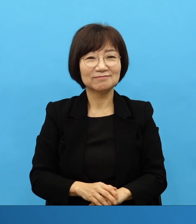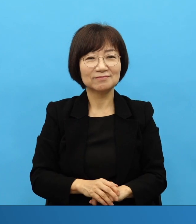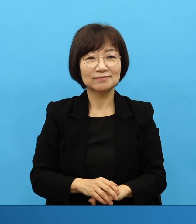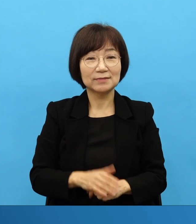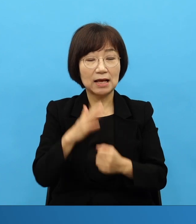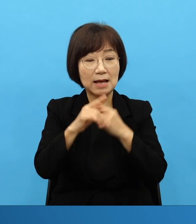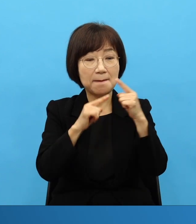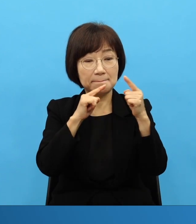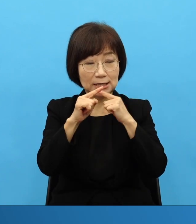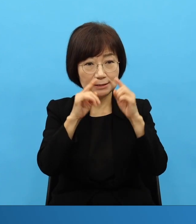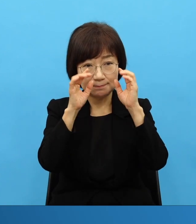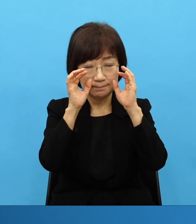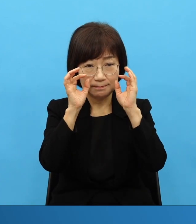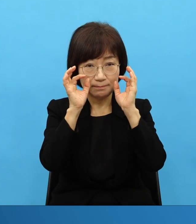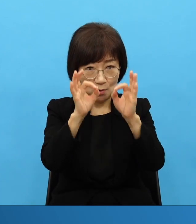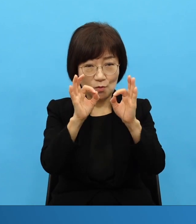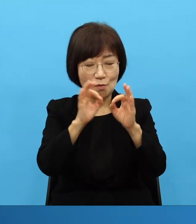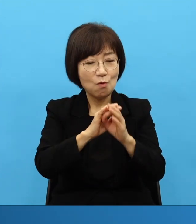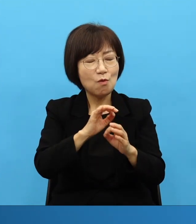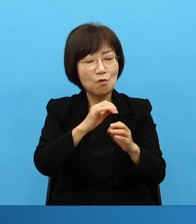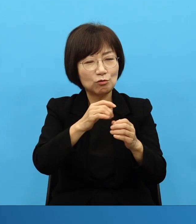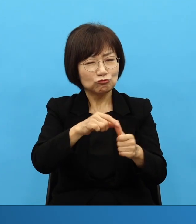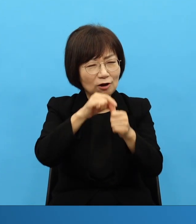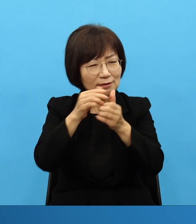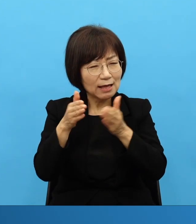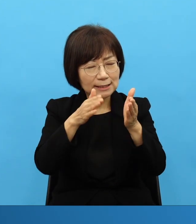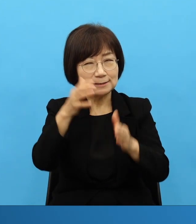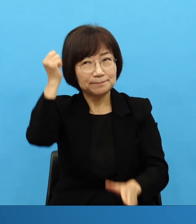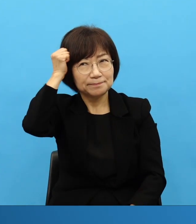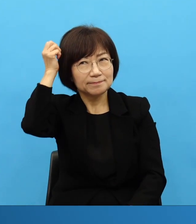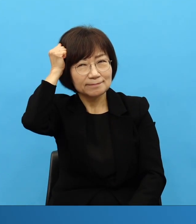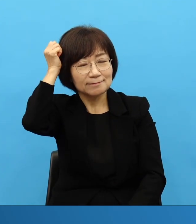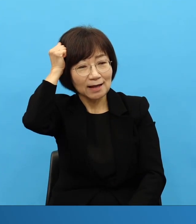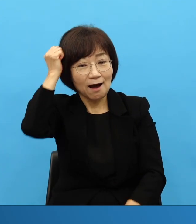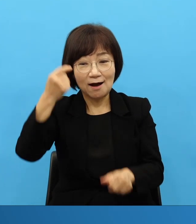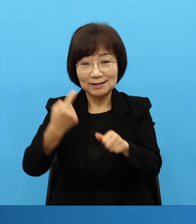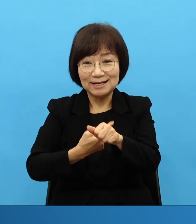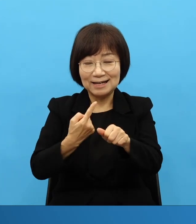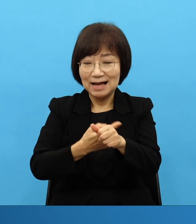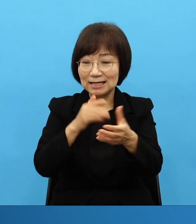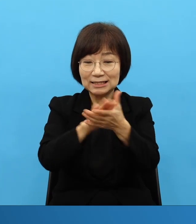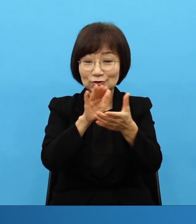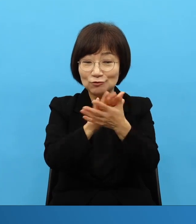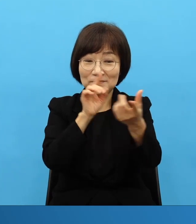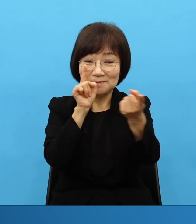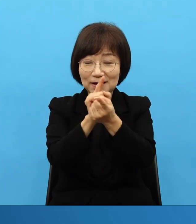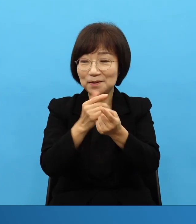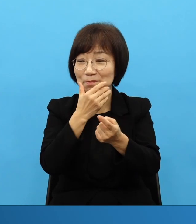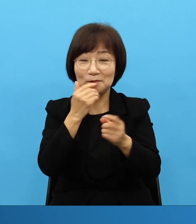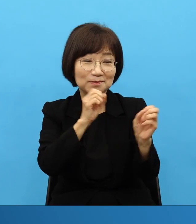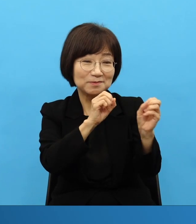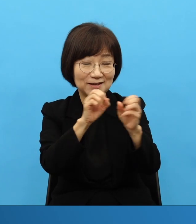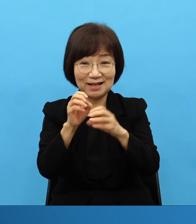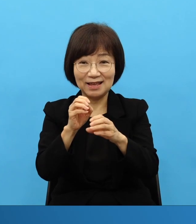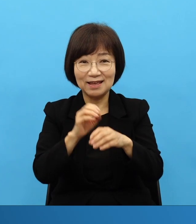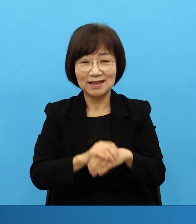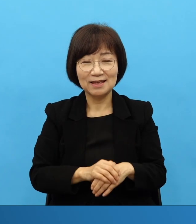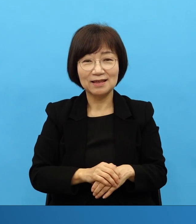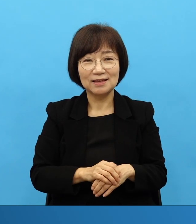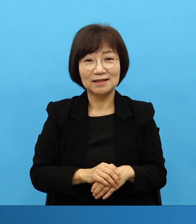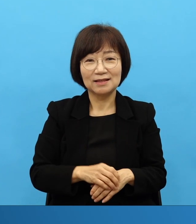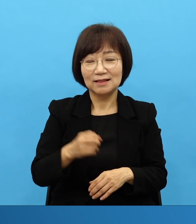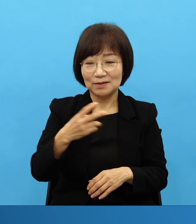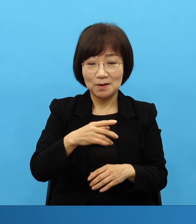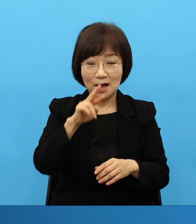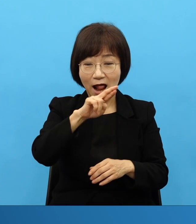말씀을 듣고 구원의 길을 암송하면서 자연스럽게 친구들에게도 복음을 전하게 되었고, 한 명씩